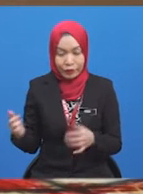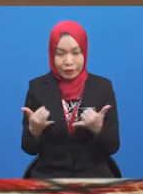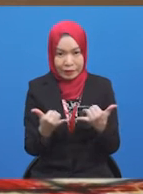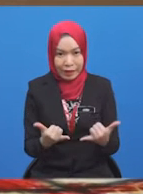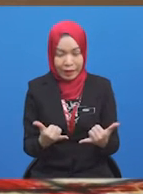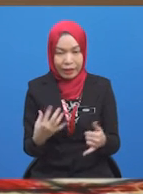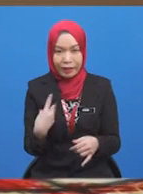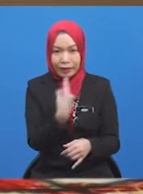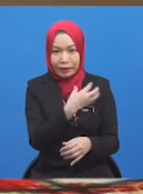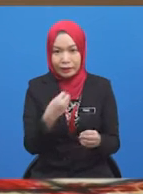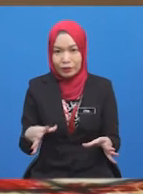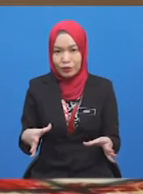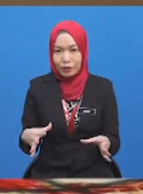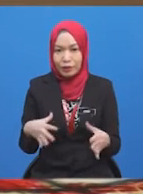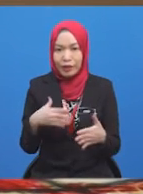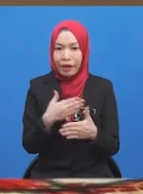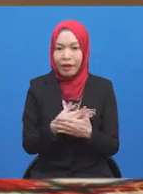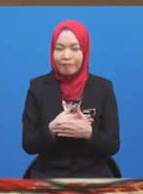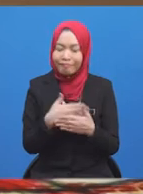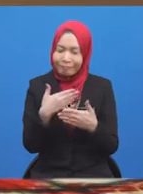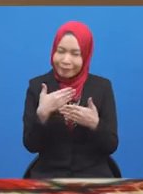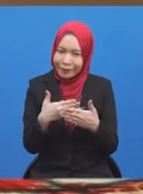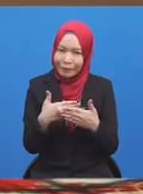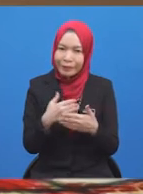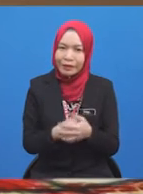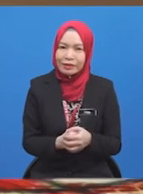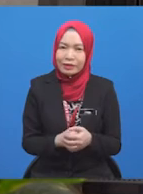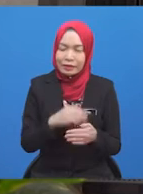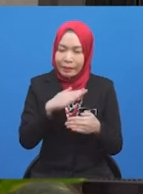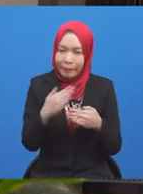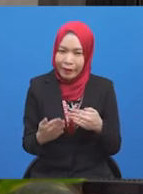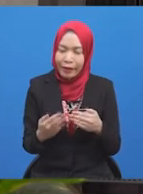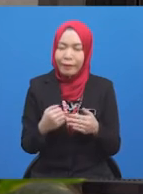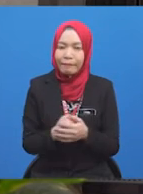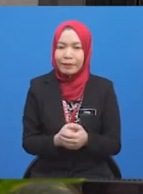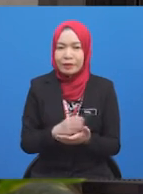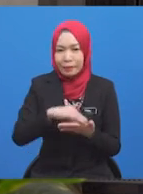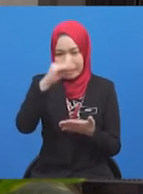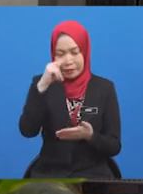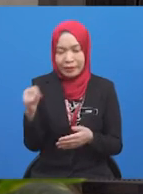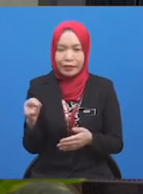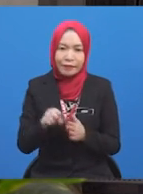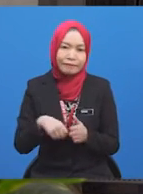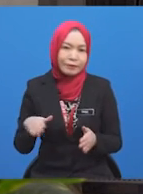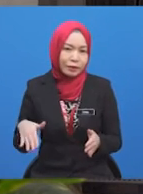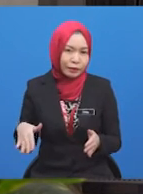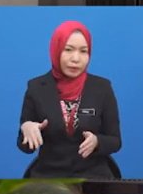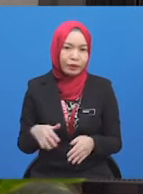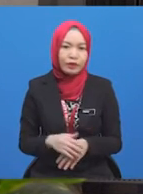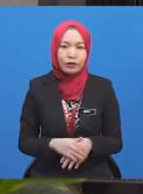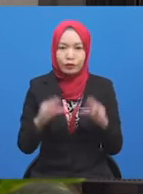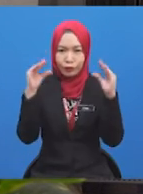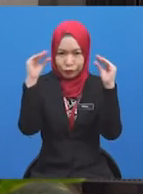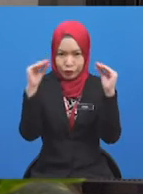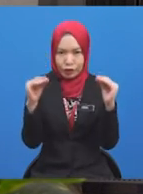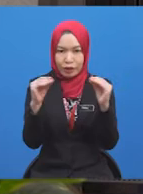Sekarang, kita sudah hampir tiba ke penghujung episod. Sebelum cikgu tamatkan pembelajaran kita pada